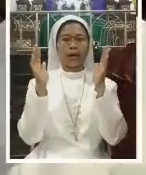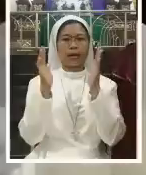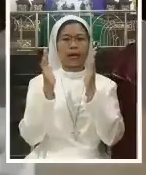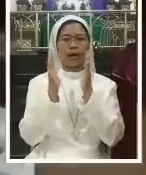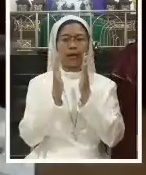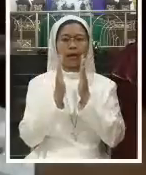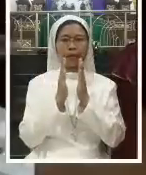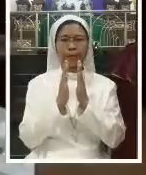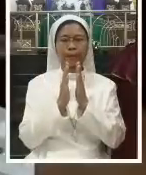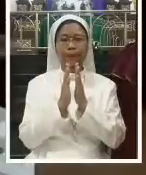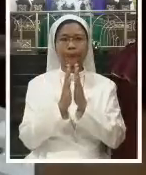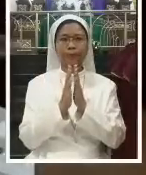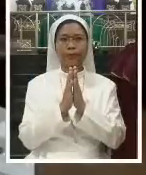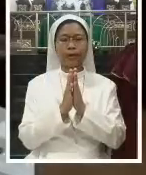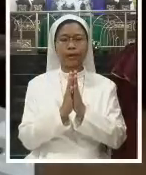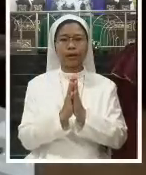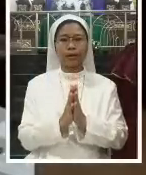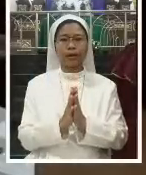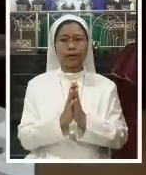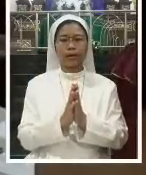panahon.